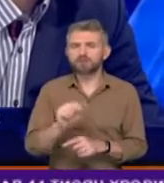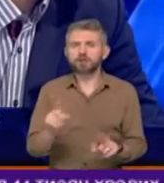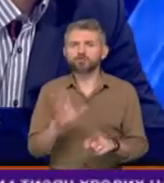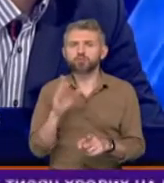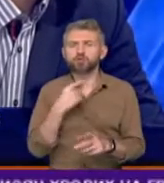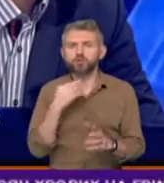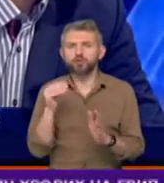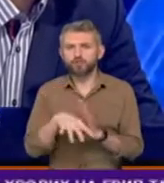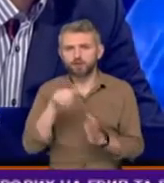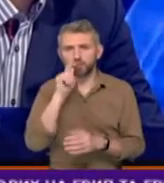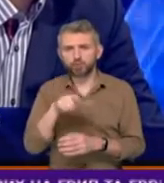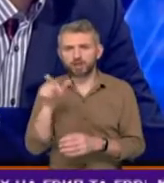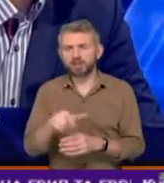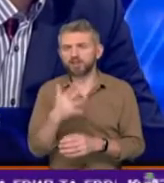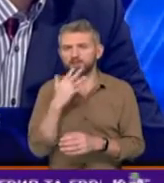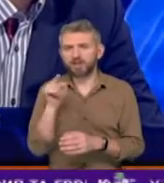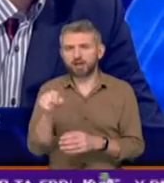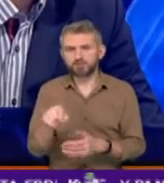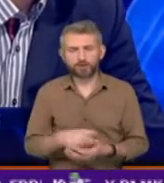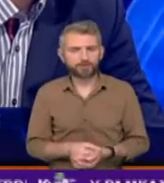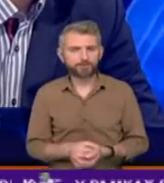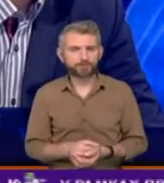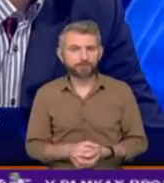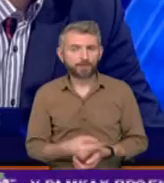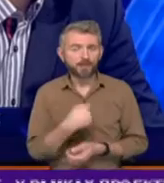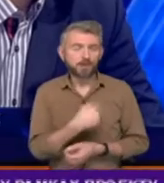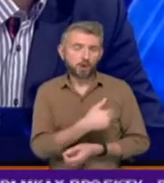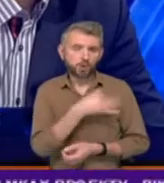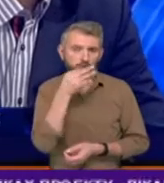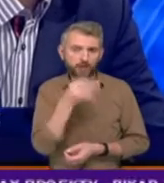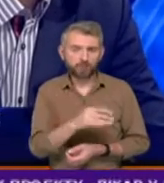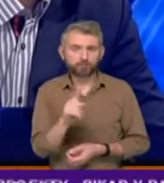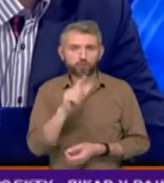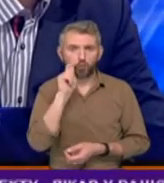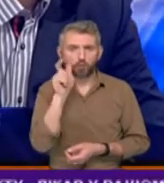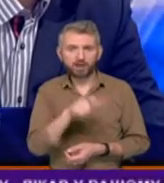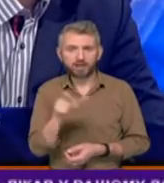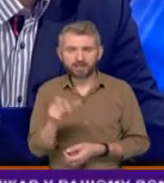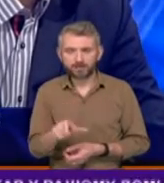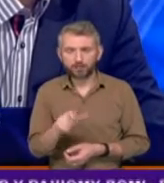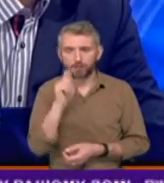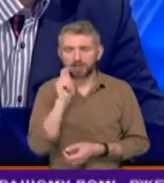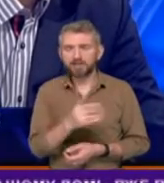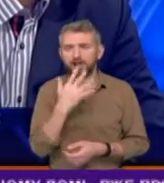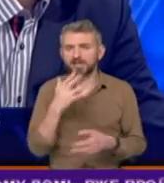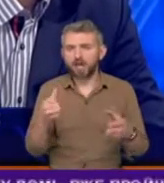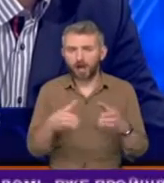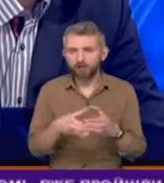будуть голосувати українці в діаспорі? Я хочу сказати, що українська діаспора у